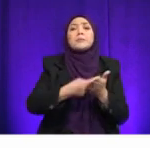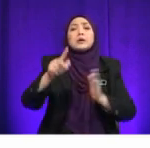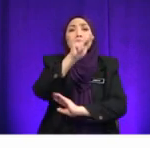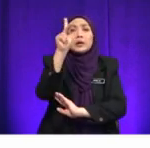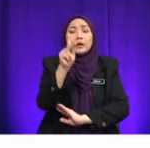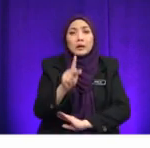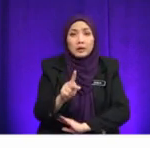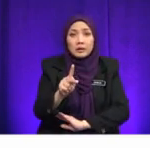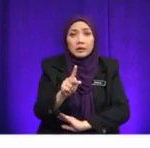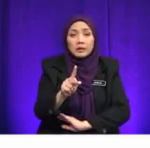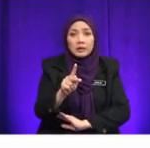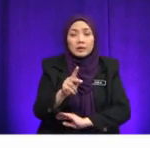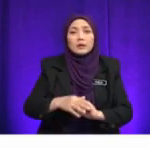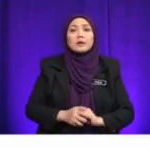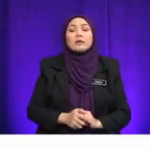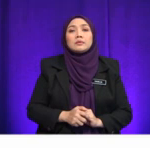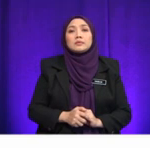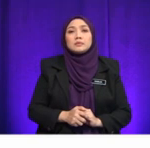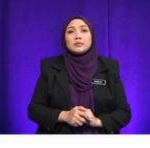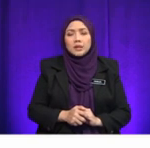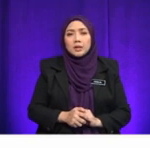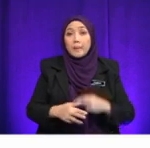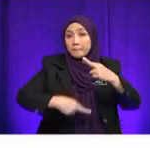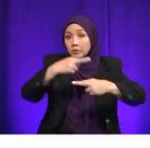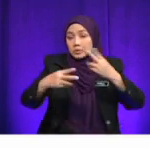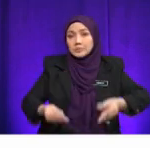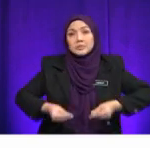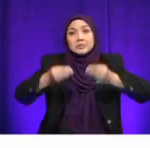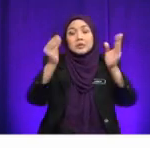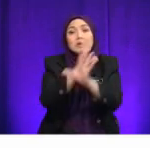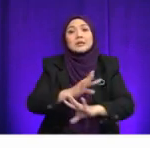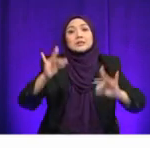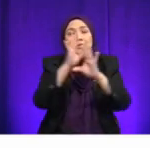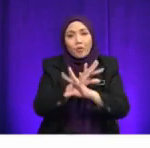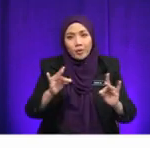peranan games dalam proses penyerahan serawa ini